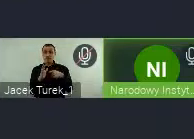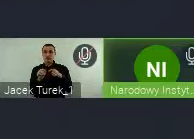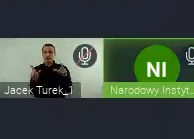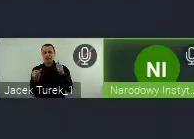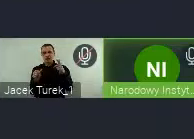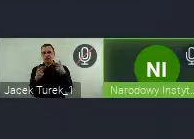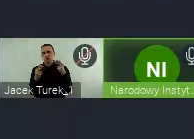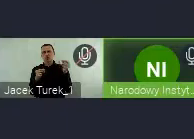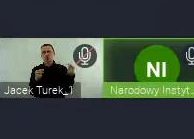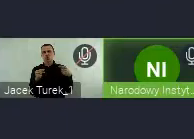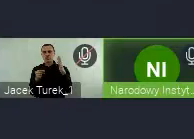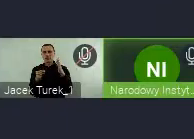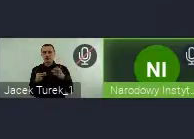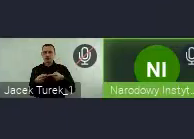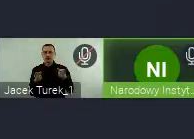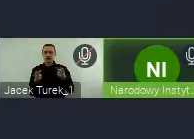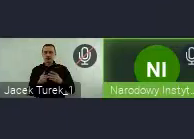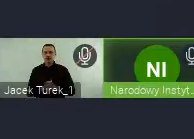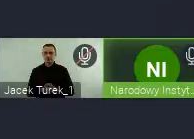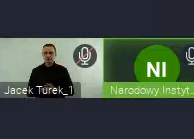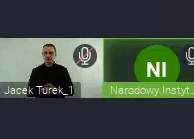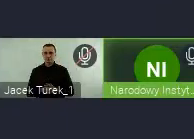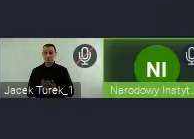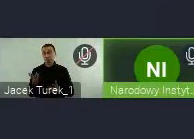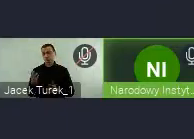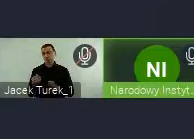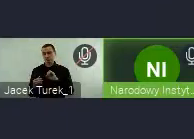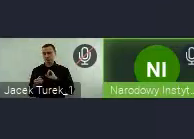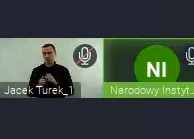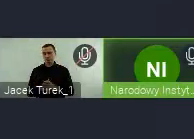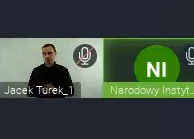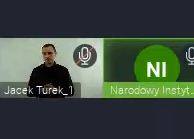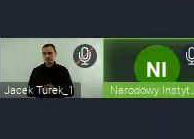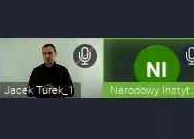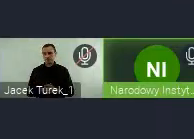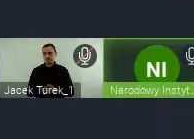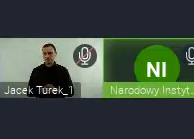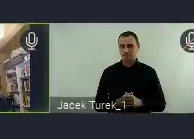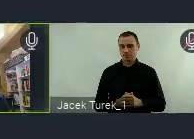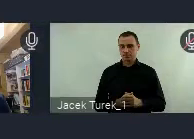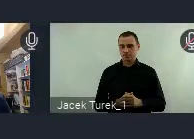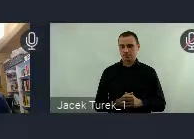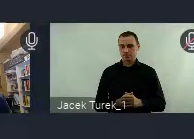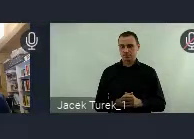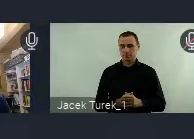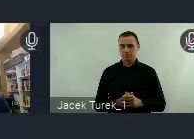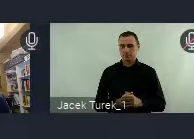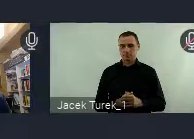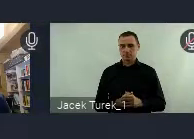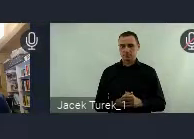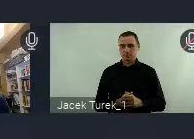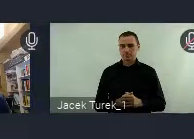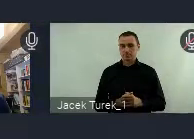powinno być dostępne no to jest to jakby jakby jasne czy